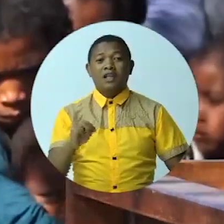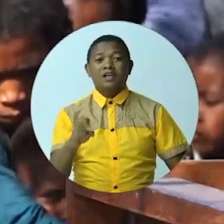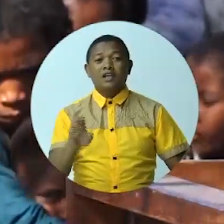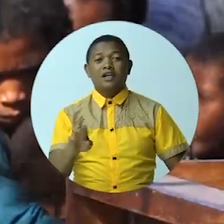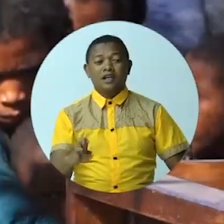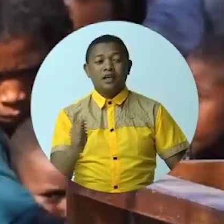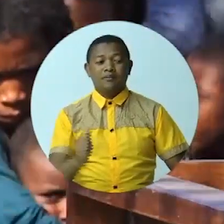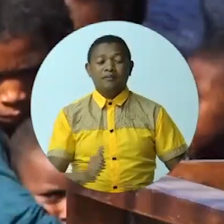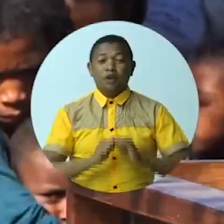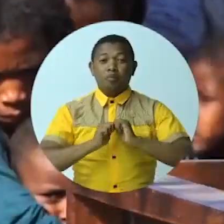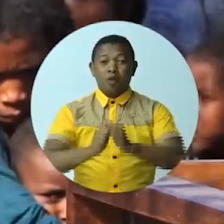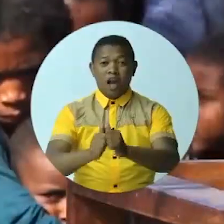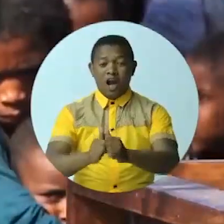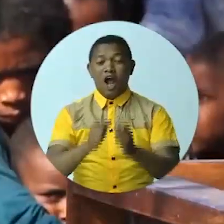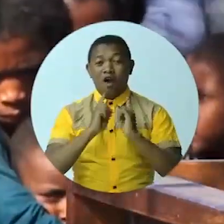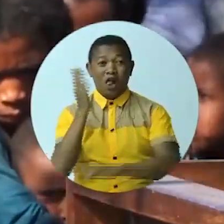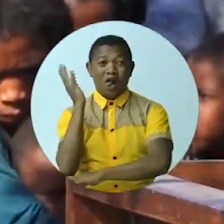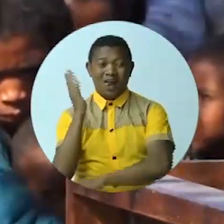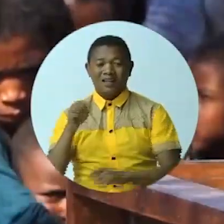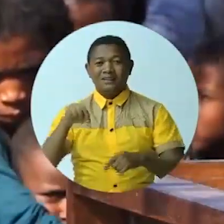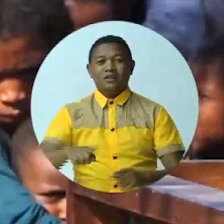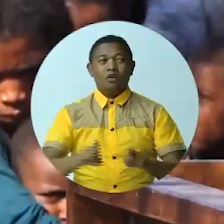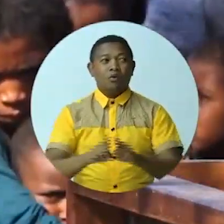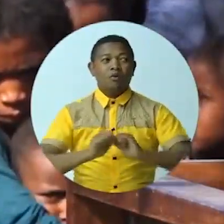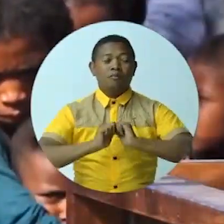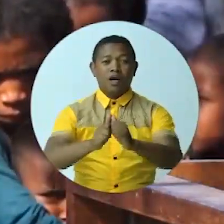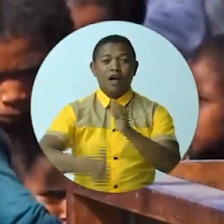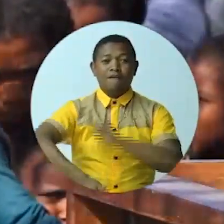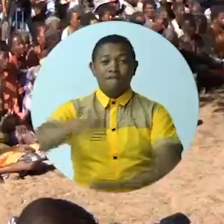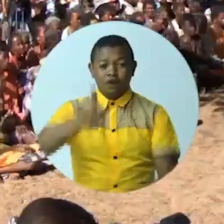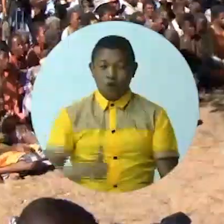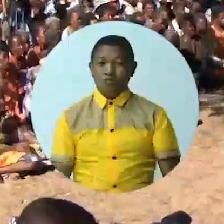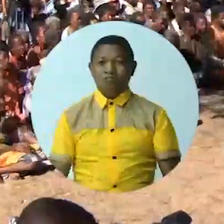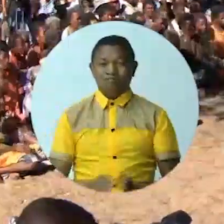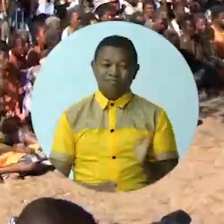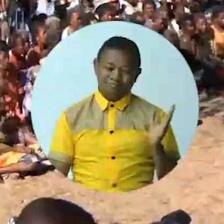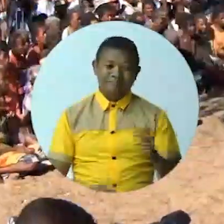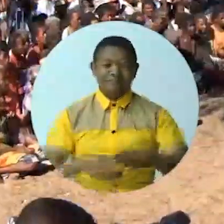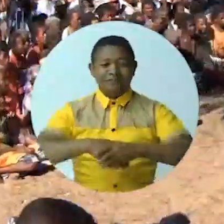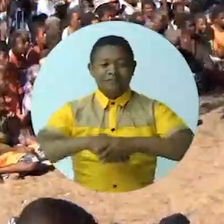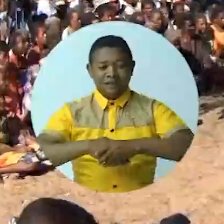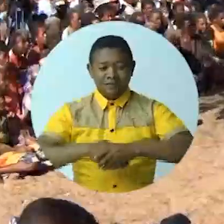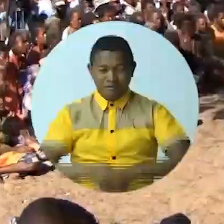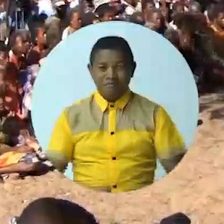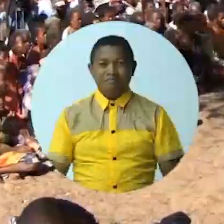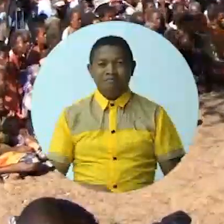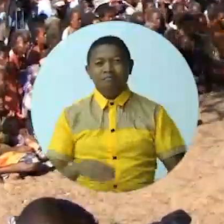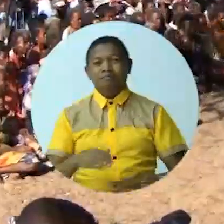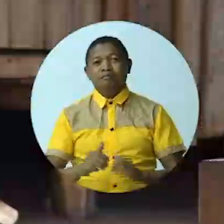amiko amin'izao fotoana izao iresaka amin'ny filoha eto ihany koa ny namana mpiara-miasa avy aty